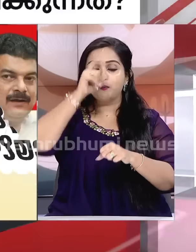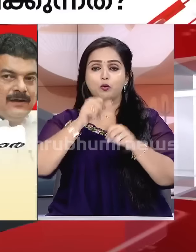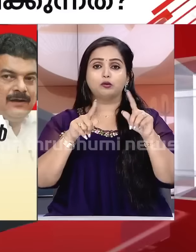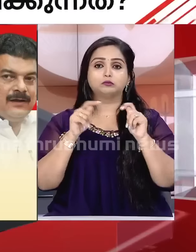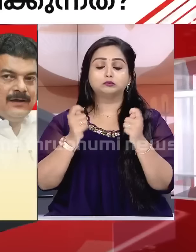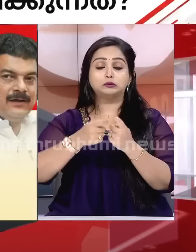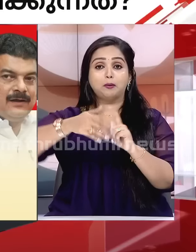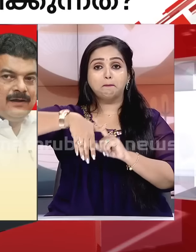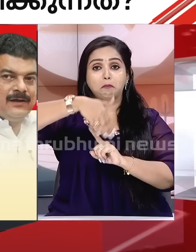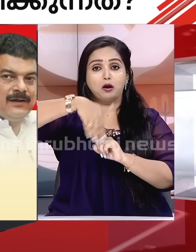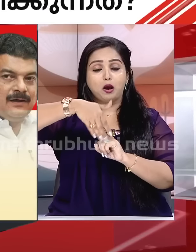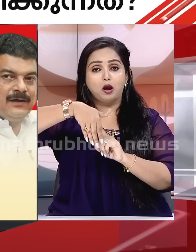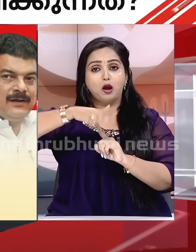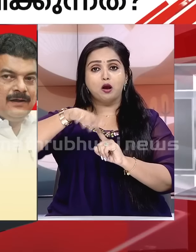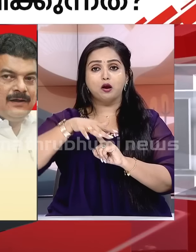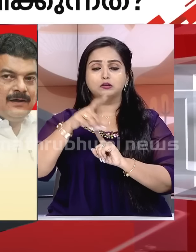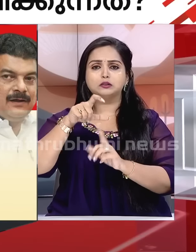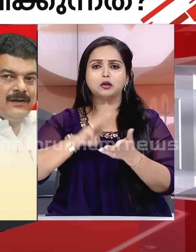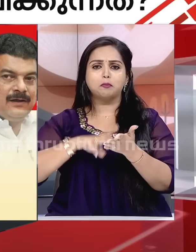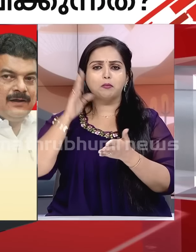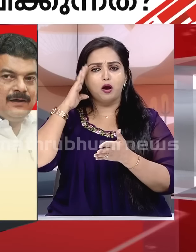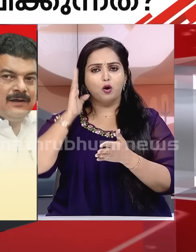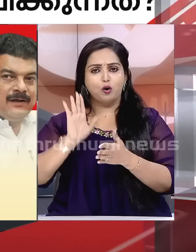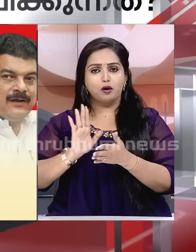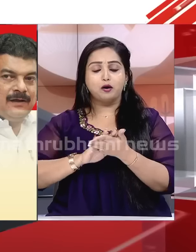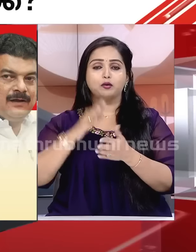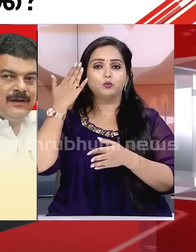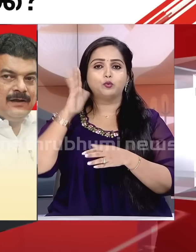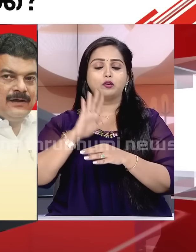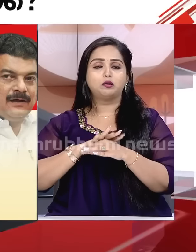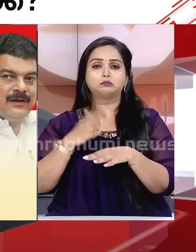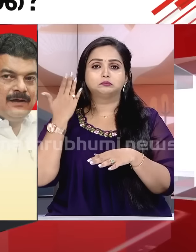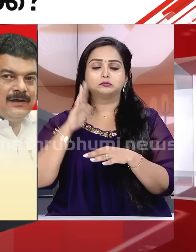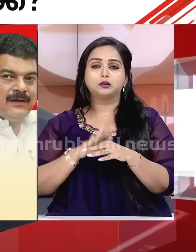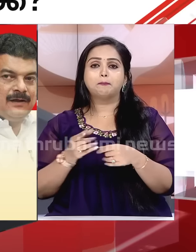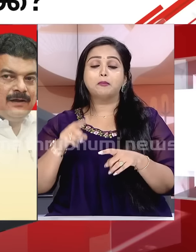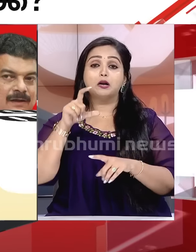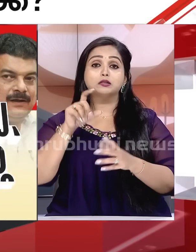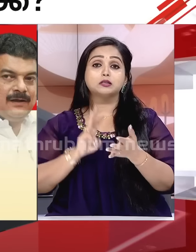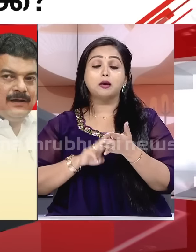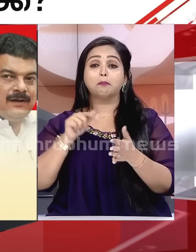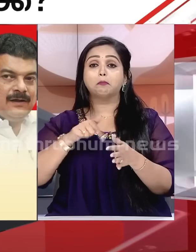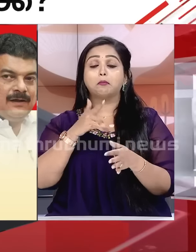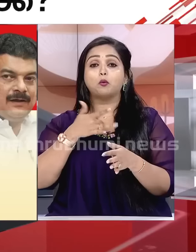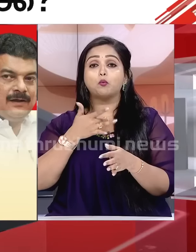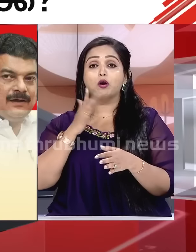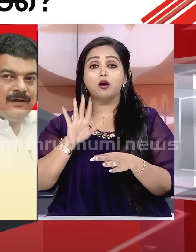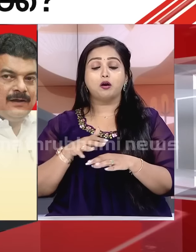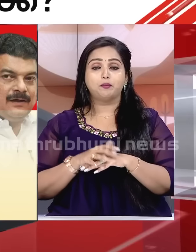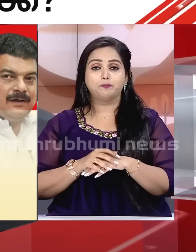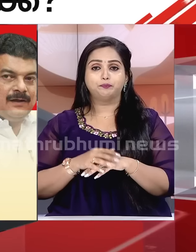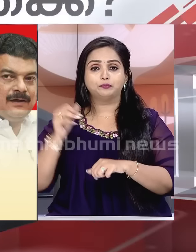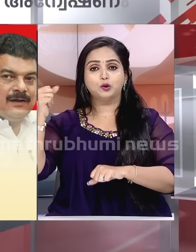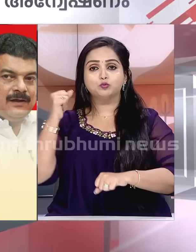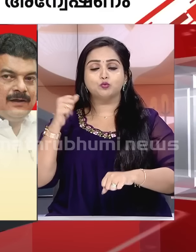പിന്നിലുണ്ട്. അത് മുഖ്യമന്ത്രി അറിഞ്ഞാണോ അറിയാതെയാണോ അത് മുതലെടുക്കുകയാണ് ഇവർ. ഏതായാലും ഇപ്പം മുഖ്യമന്ത്രിക്ക് അത് തോന്നി, അത്